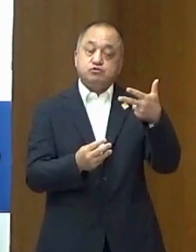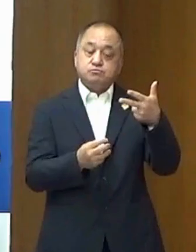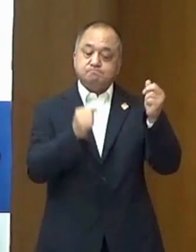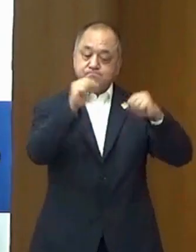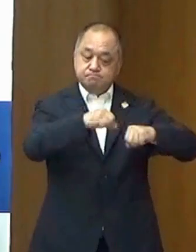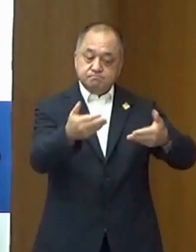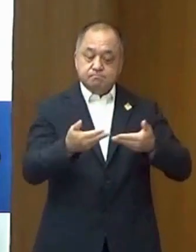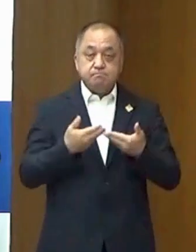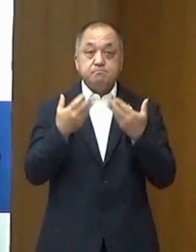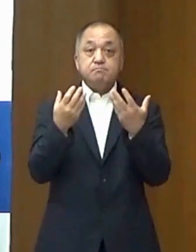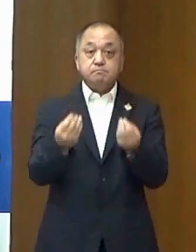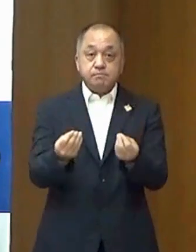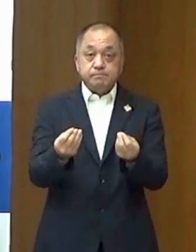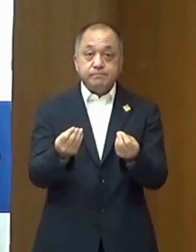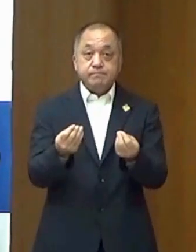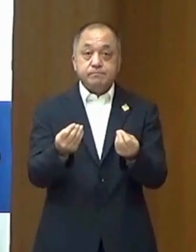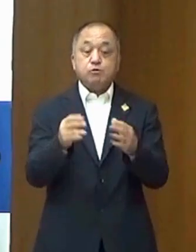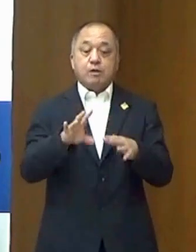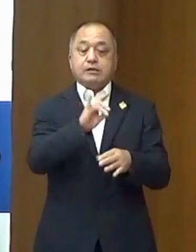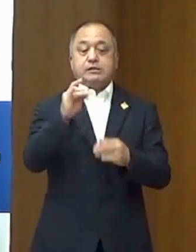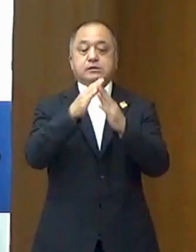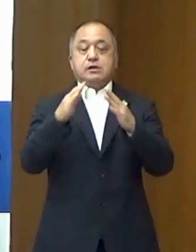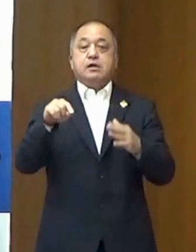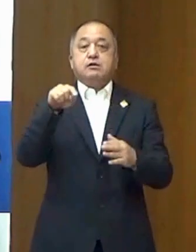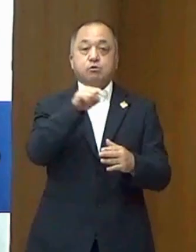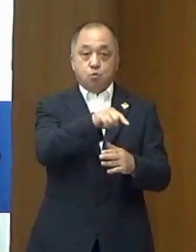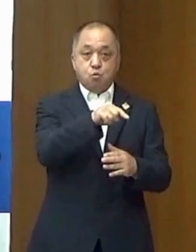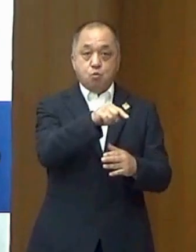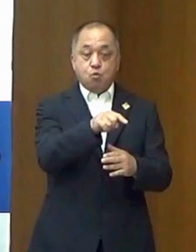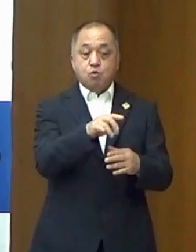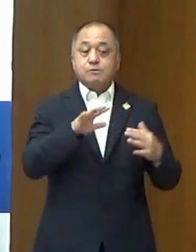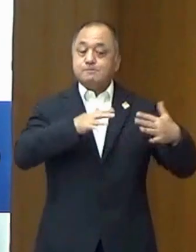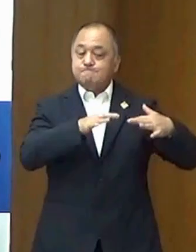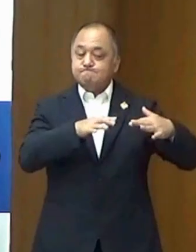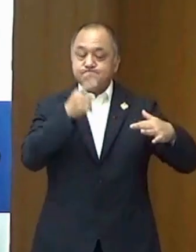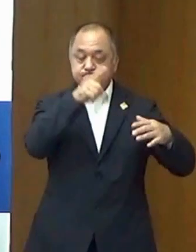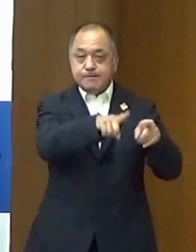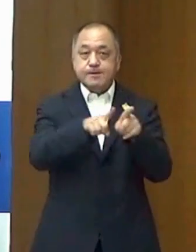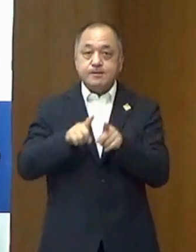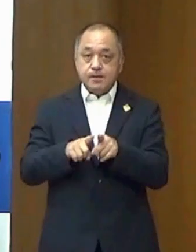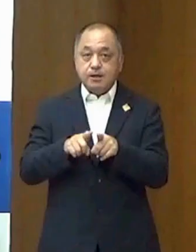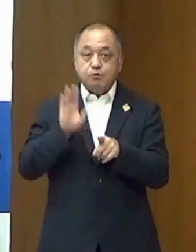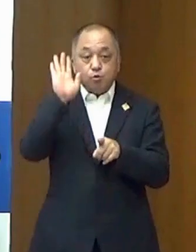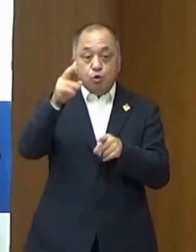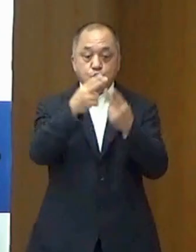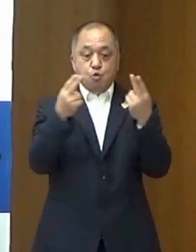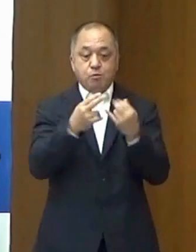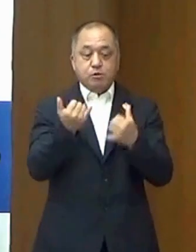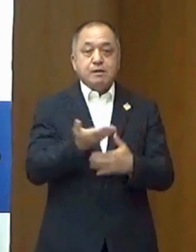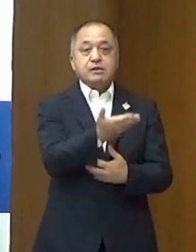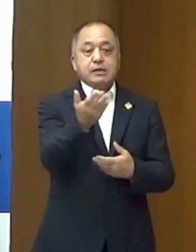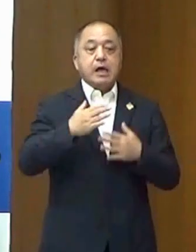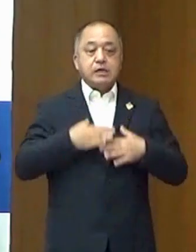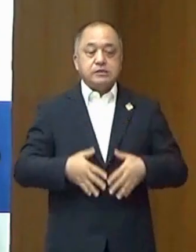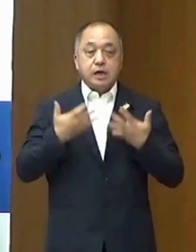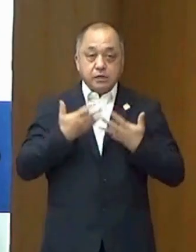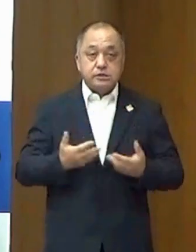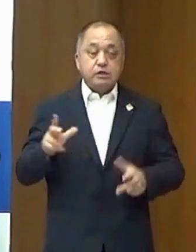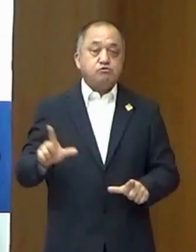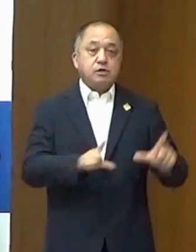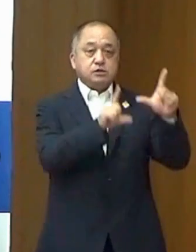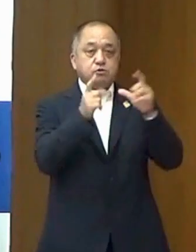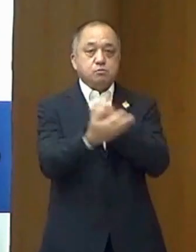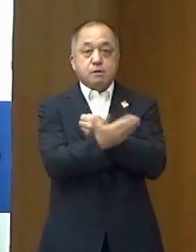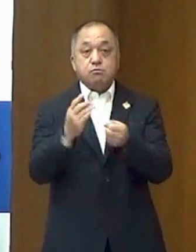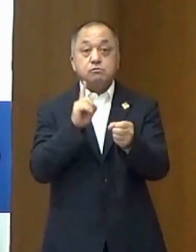ただきました。この度の議会での議論を踏まえて、今後とも道民の皆様の安全安心な暮らしを